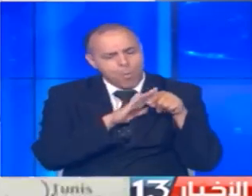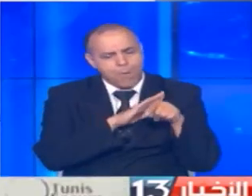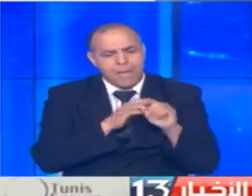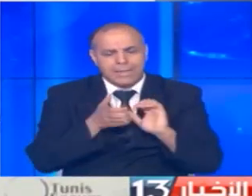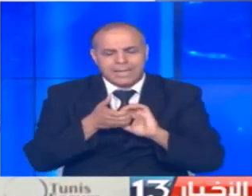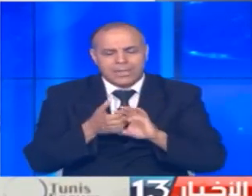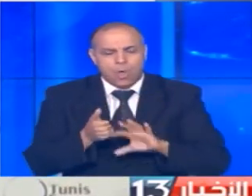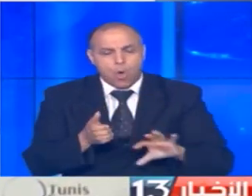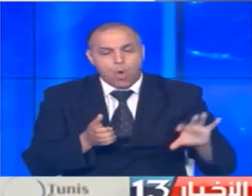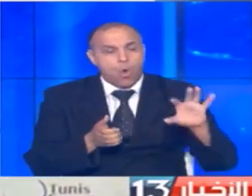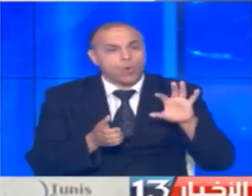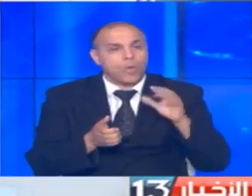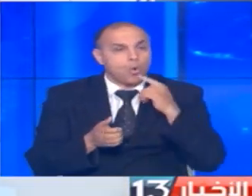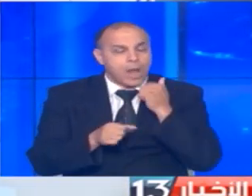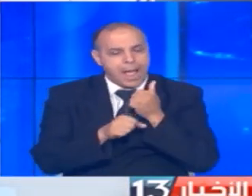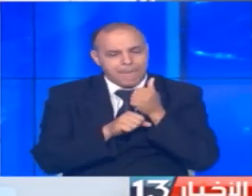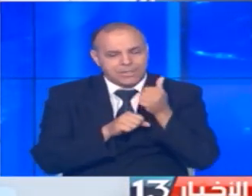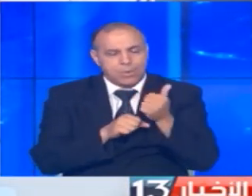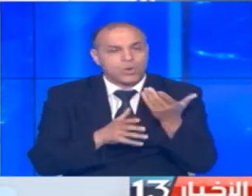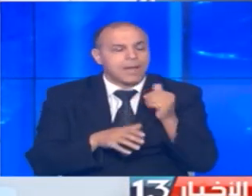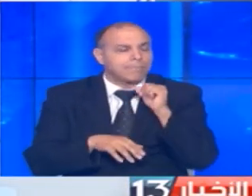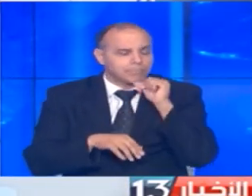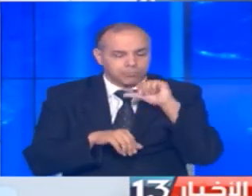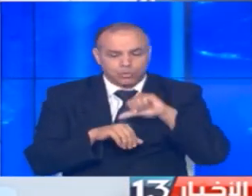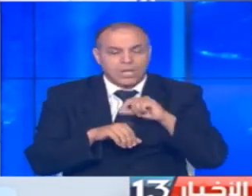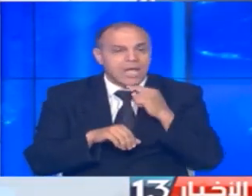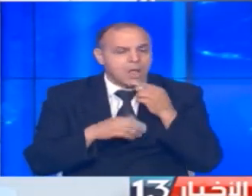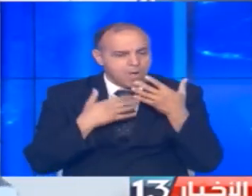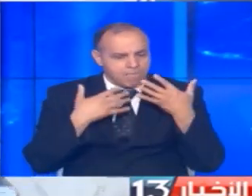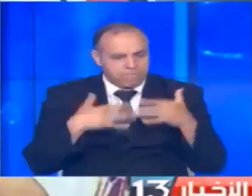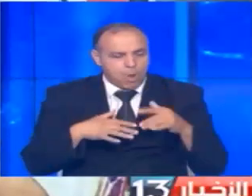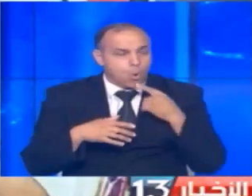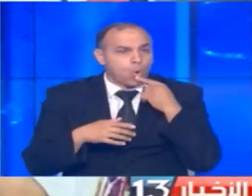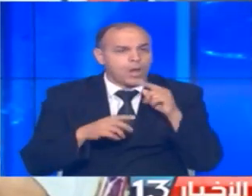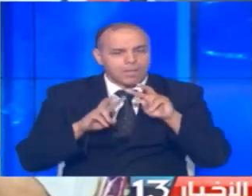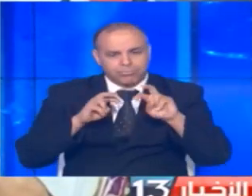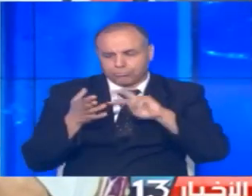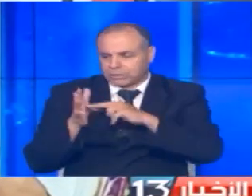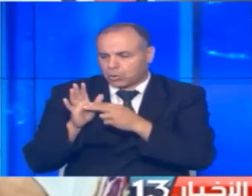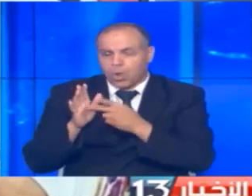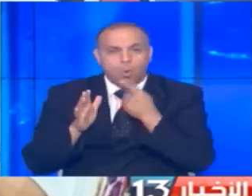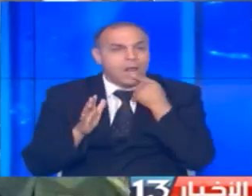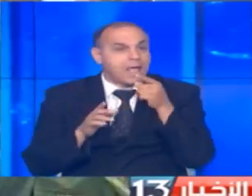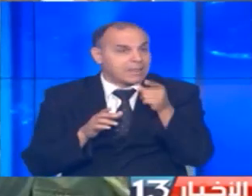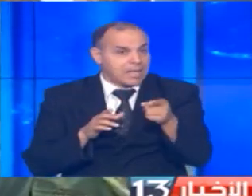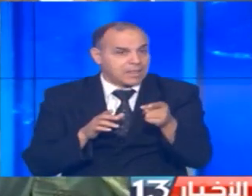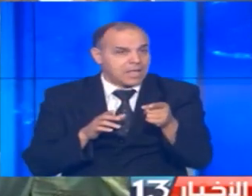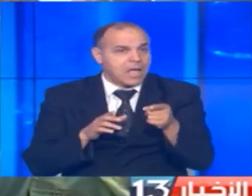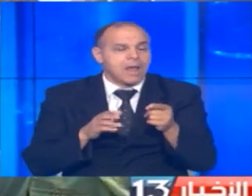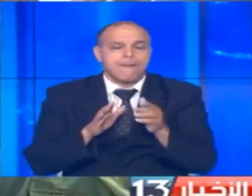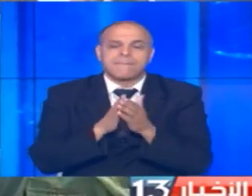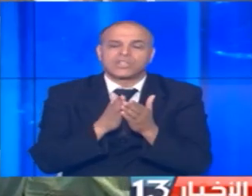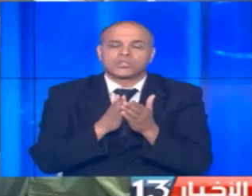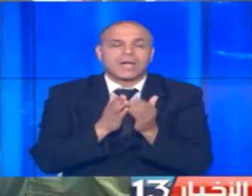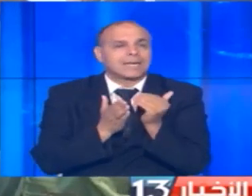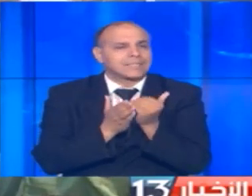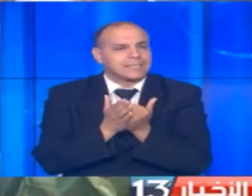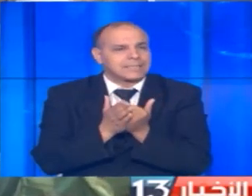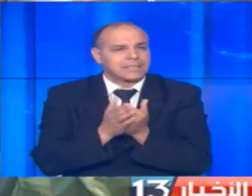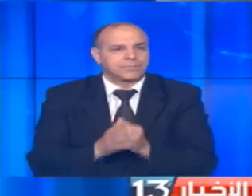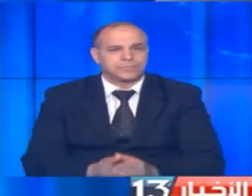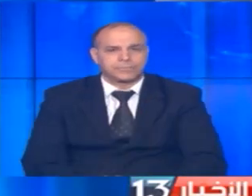الاتحاد الاوروبي ديسمبر المقبل في بروكسل، في انتظار الانتهاء من الدراسات التقييميه لاثاره على مجالات اقتصاديه